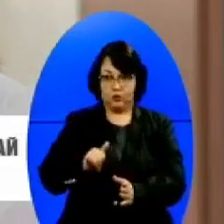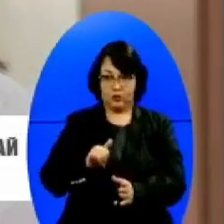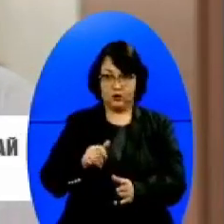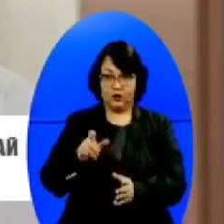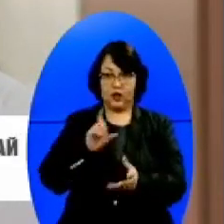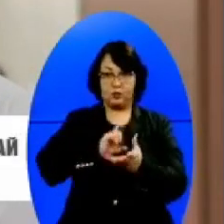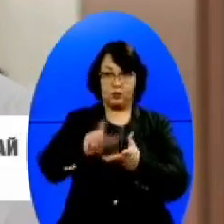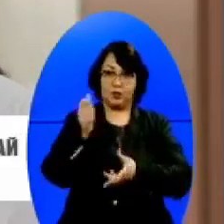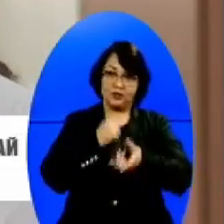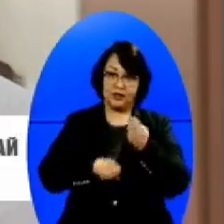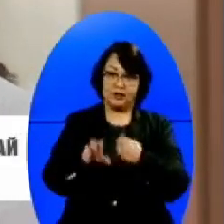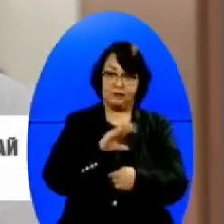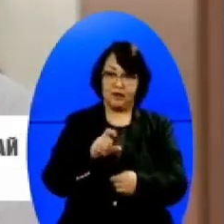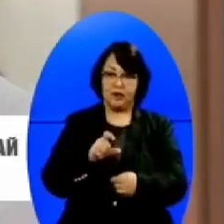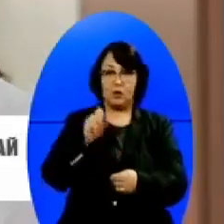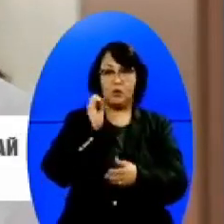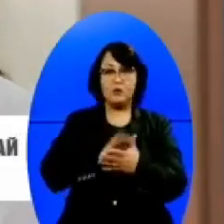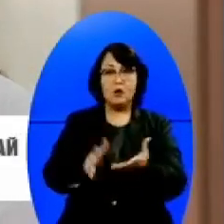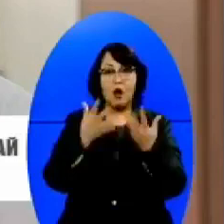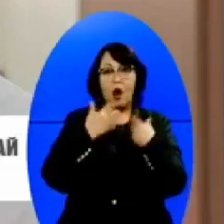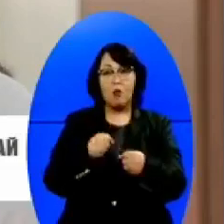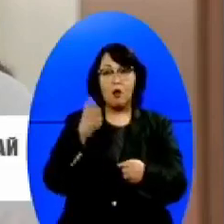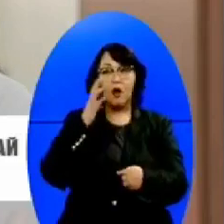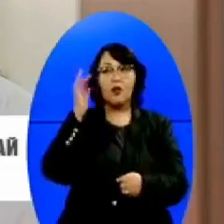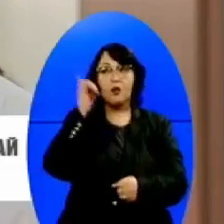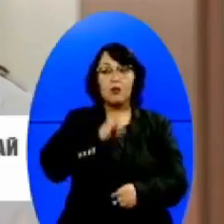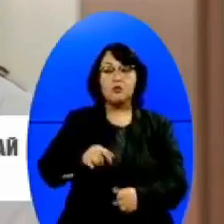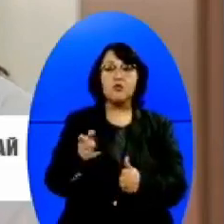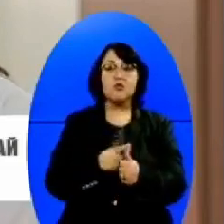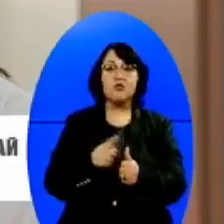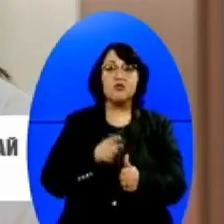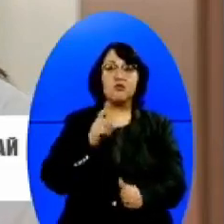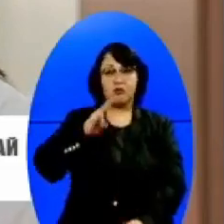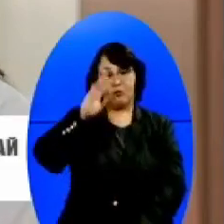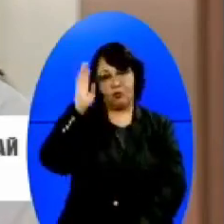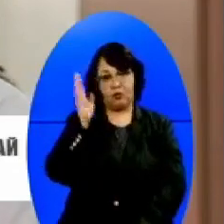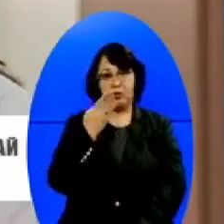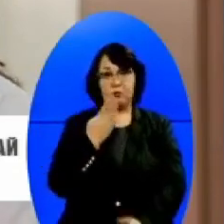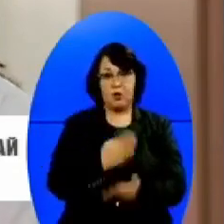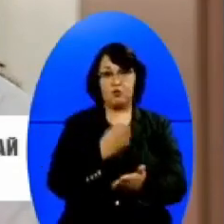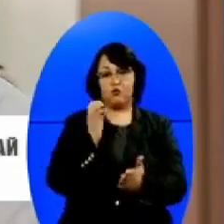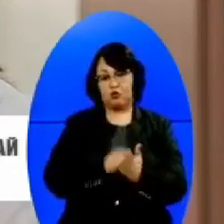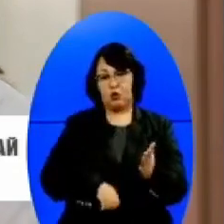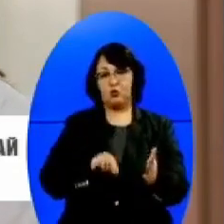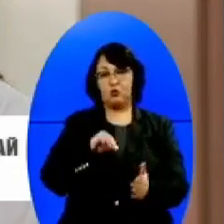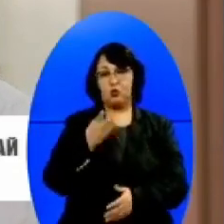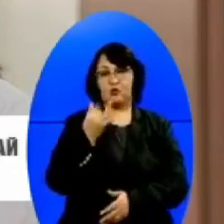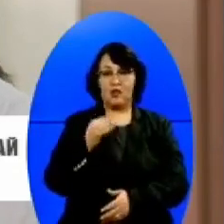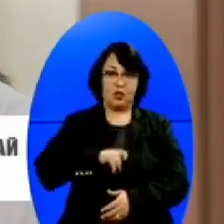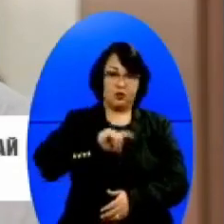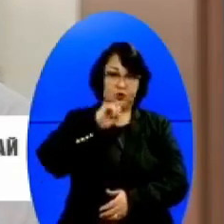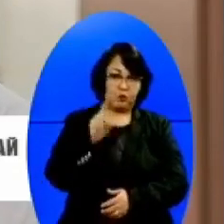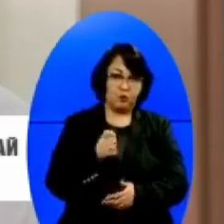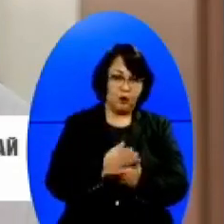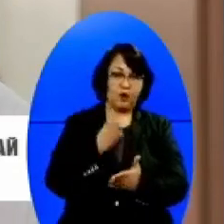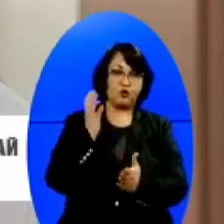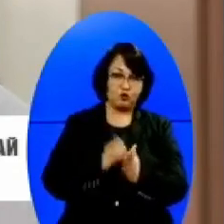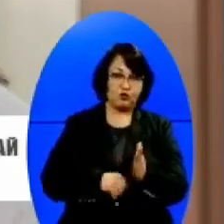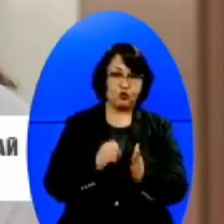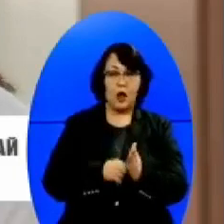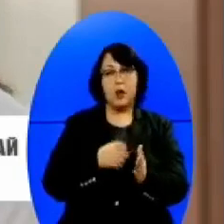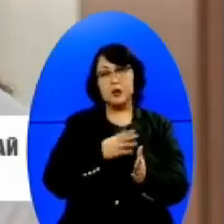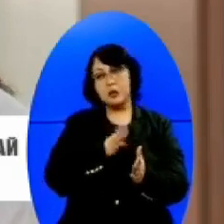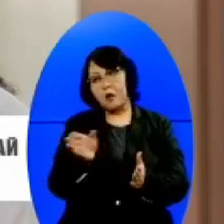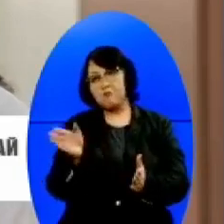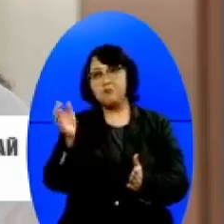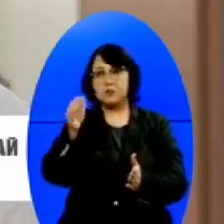уу? Тухайн авах гэж байгаа газар маань тодорхой байх ёстой. Мөн тусгай зөвшөөрөлтэй байх ёстой. Дамжин өнгөрөх орны бас